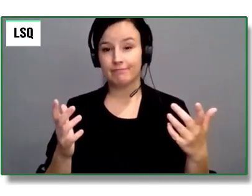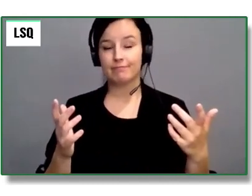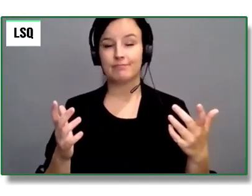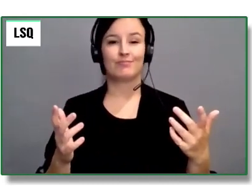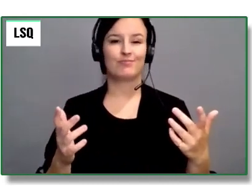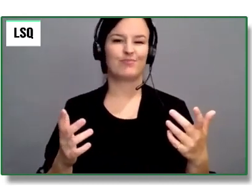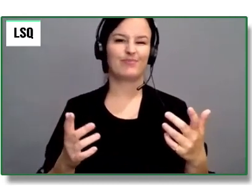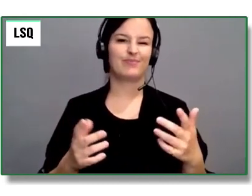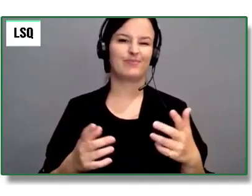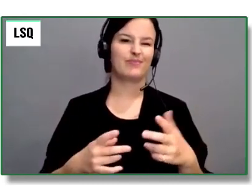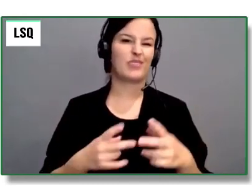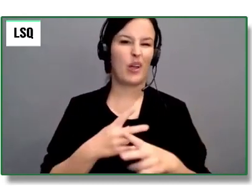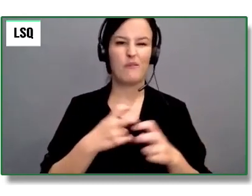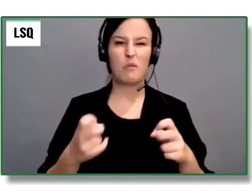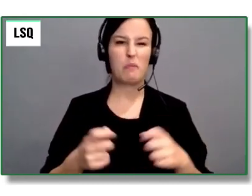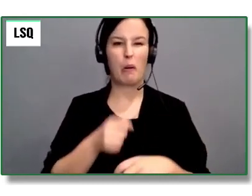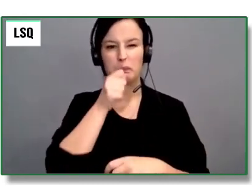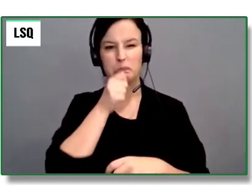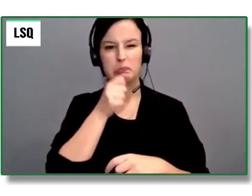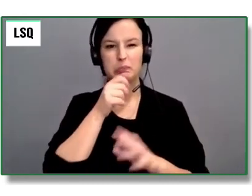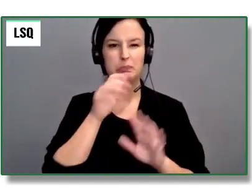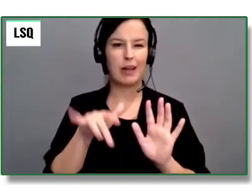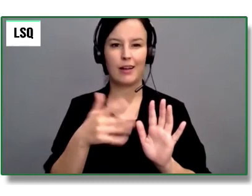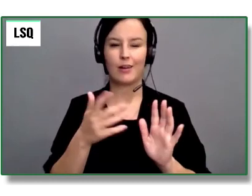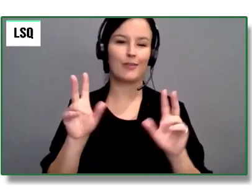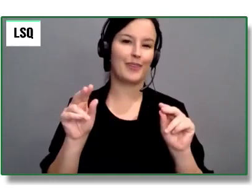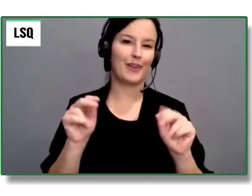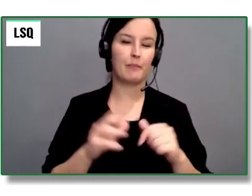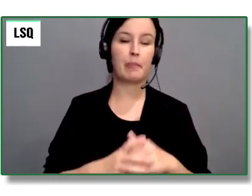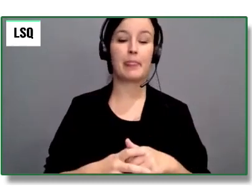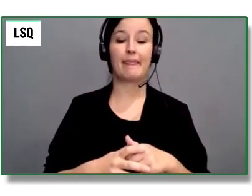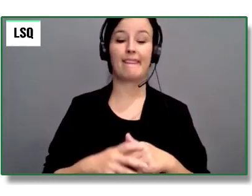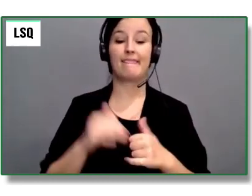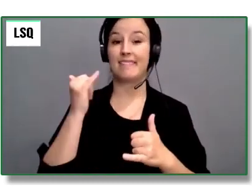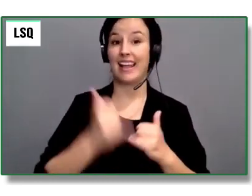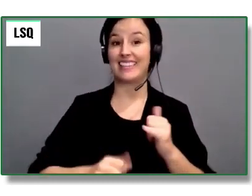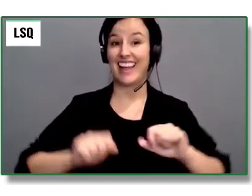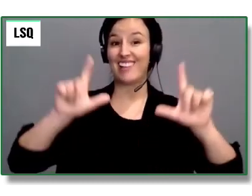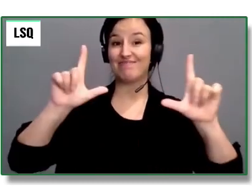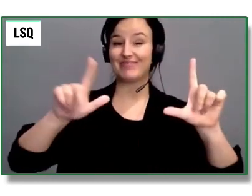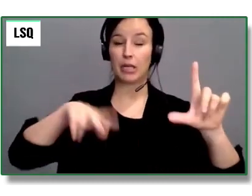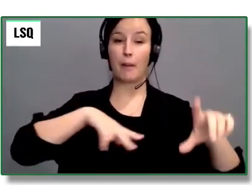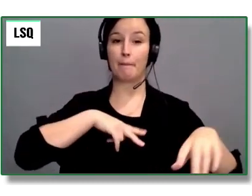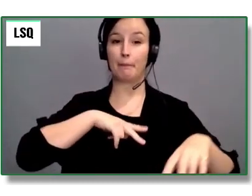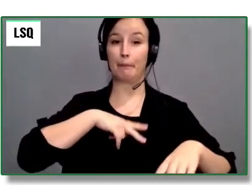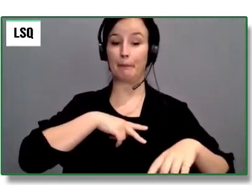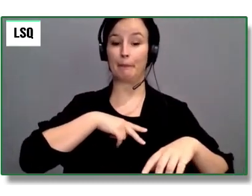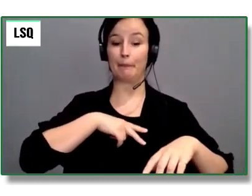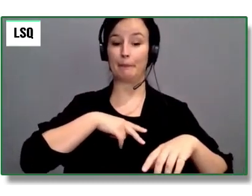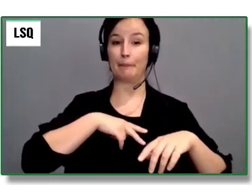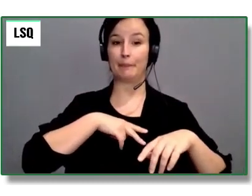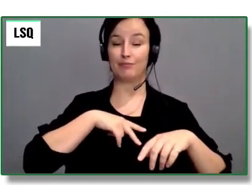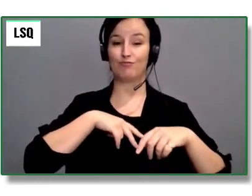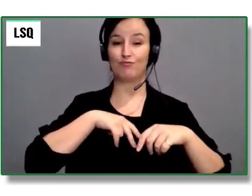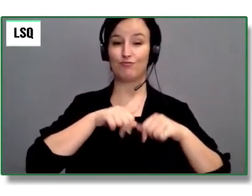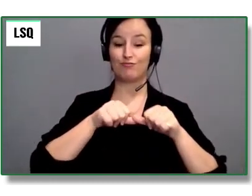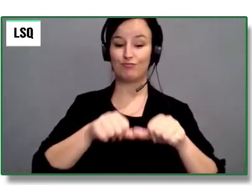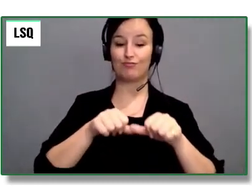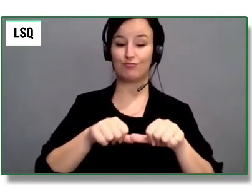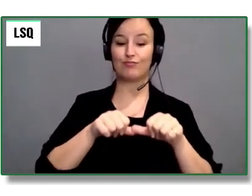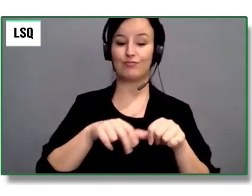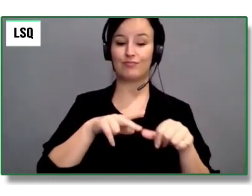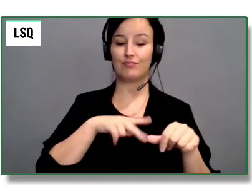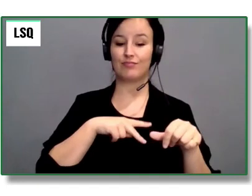pas que nous nous en privions. Et dernière page, mes coordonnées à Julie Novak,